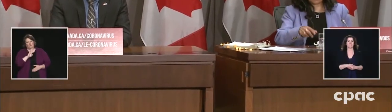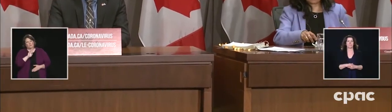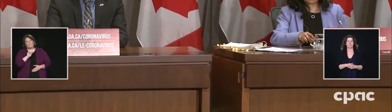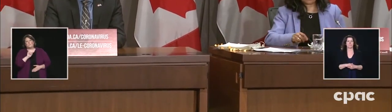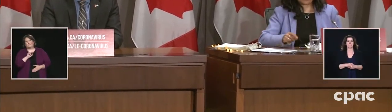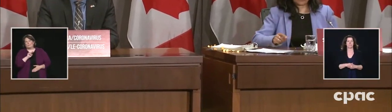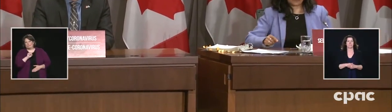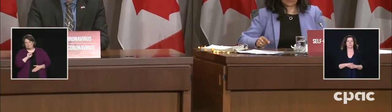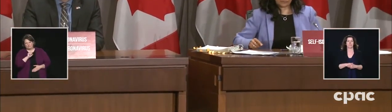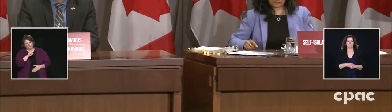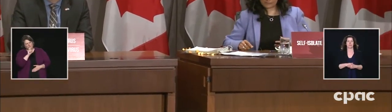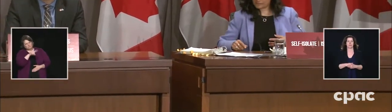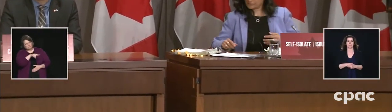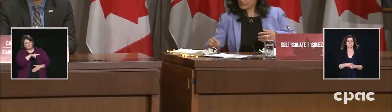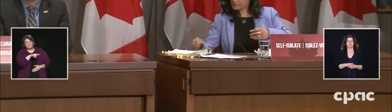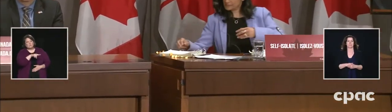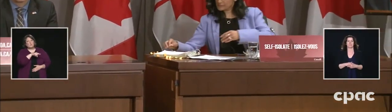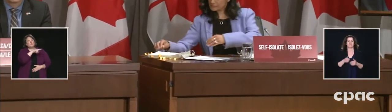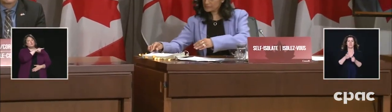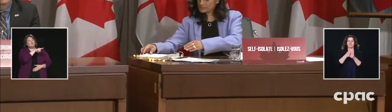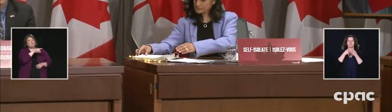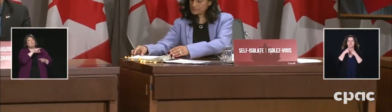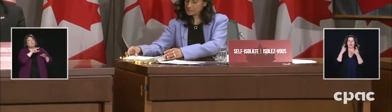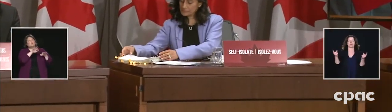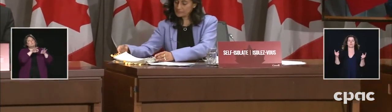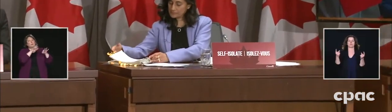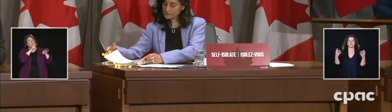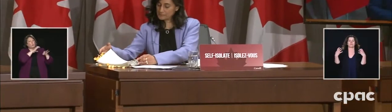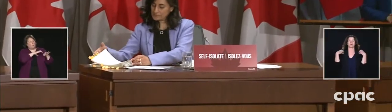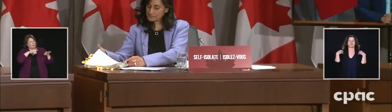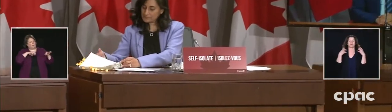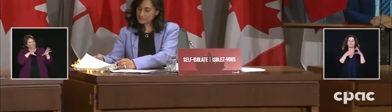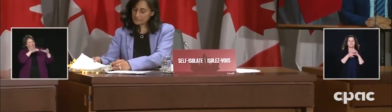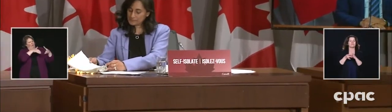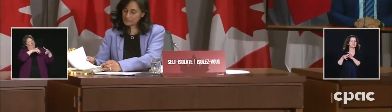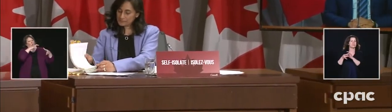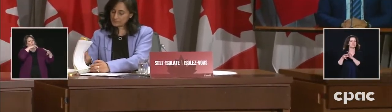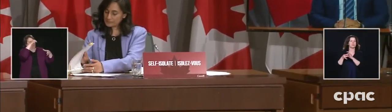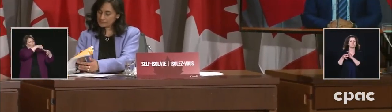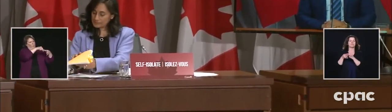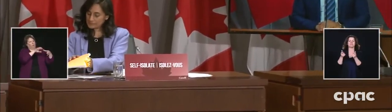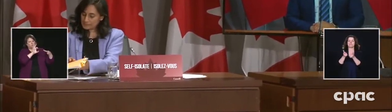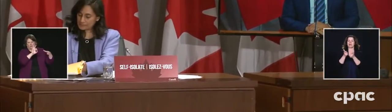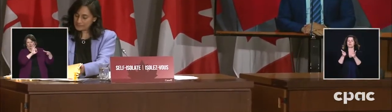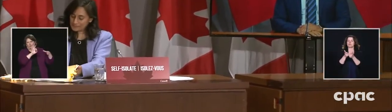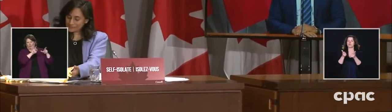stratégie industrielle. Il n'y a que, donc, pour parler à l'avenir, un instant, excusez-moi.